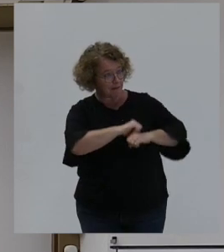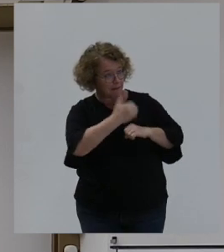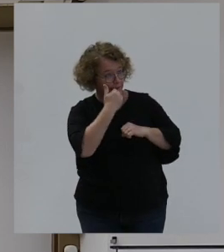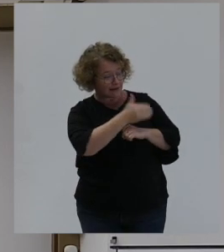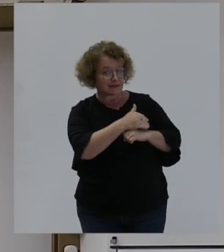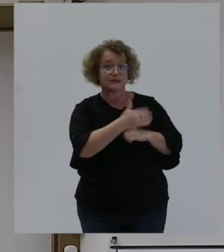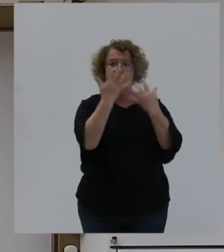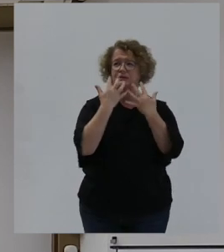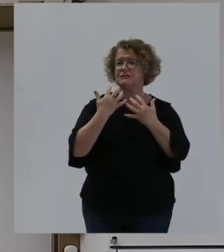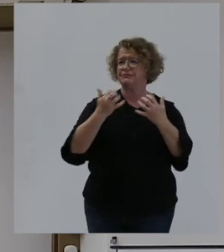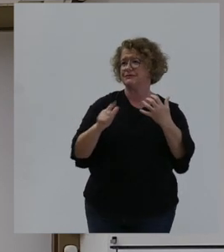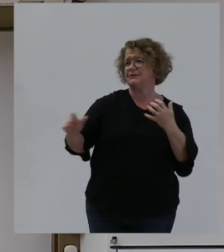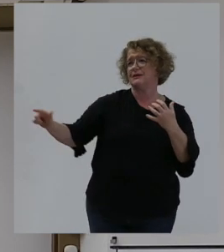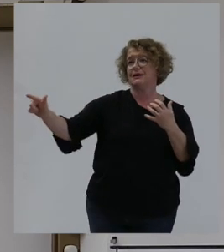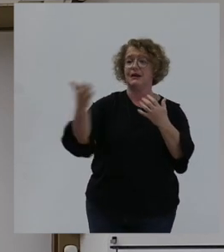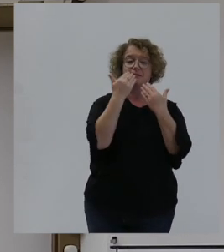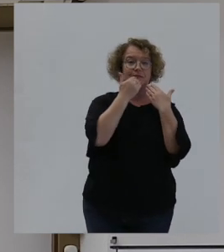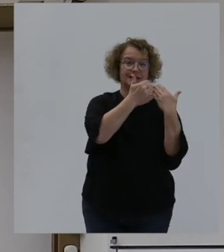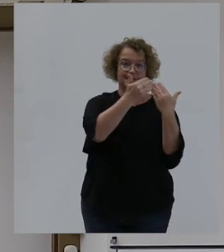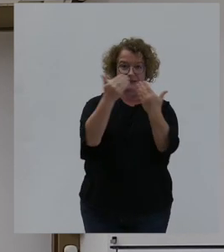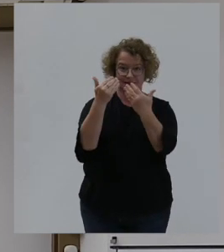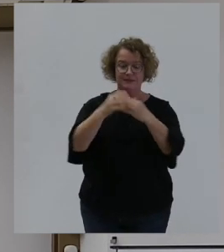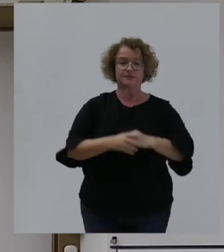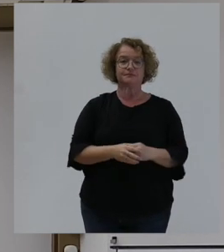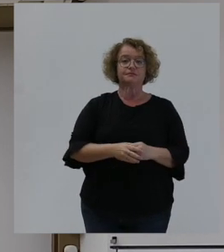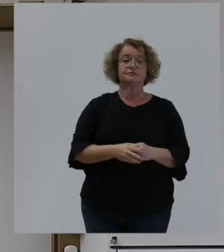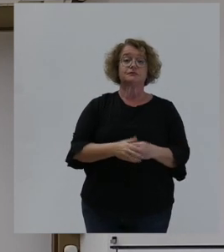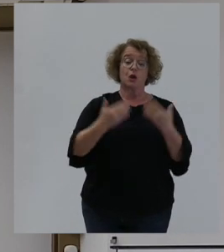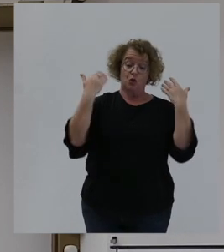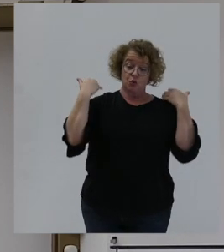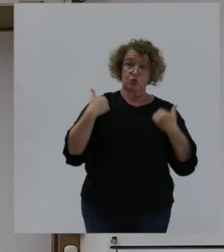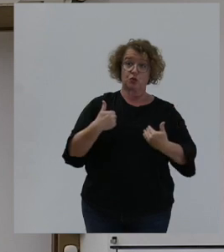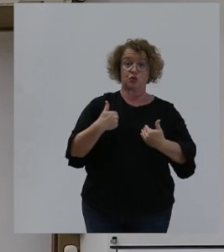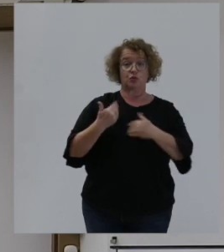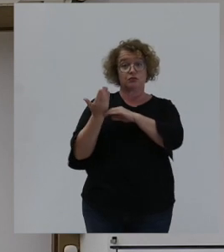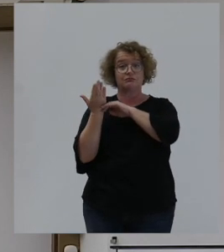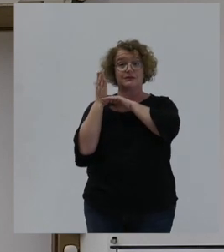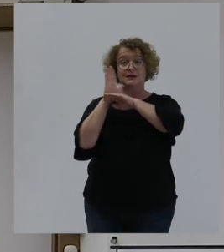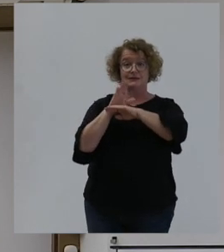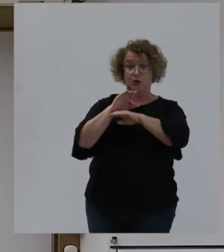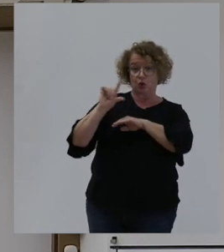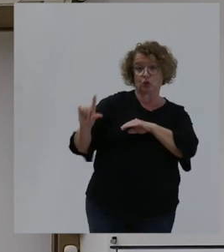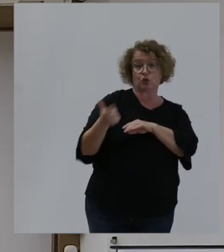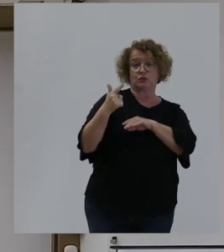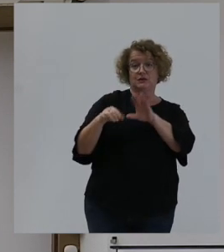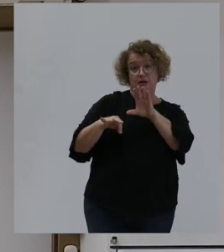pour ce moment important. Donc pourquoi nous présenter devant la communauté Bordeaux-Montaigne pour un second mandat?